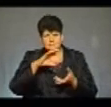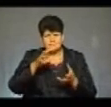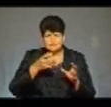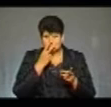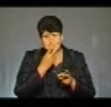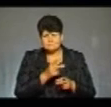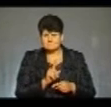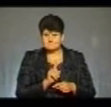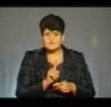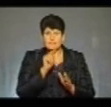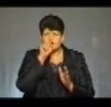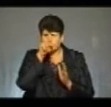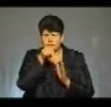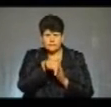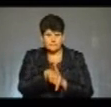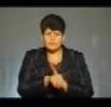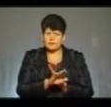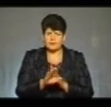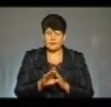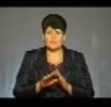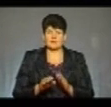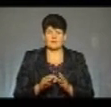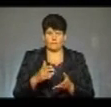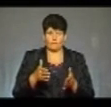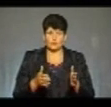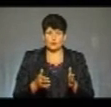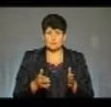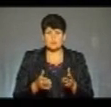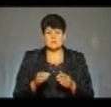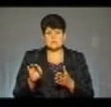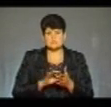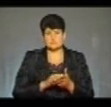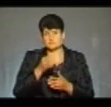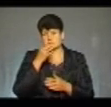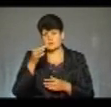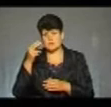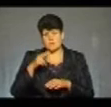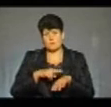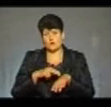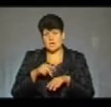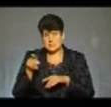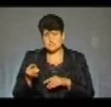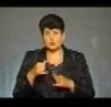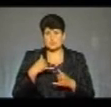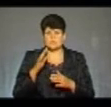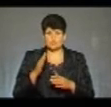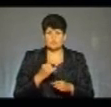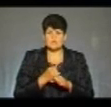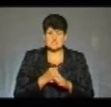не в коробки не заглядати, повідомляти поліцію. У нас будуть працювати зараз